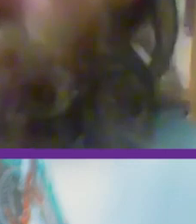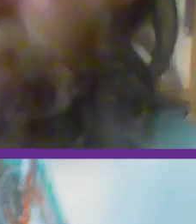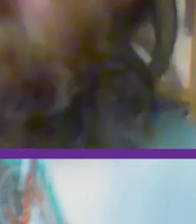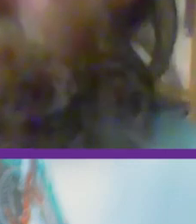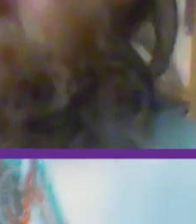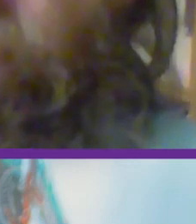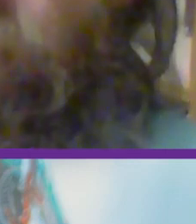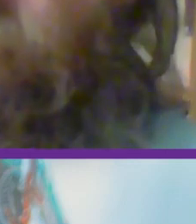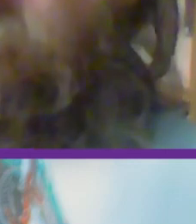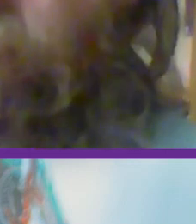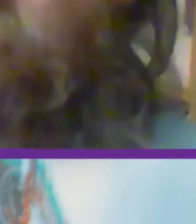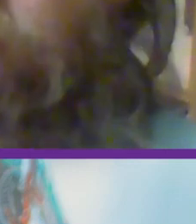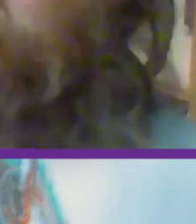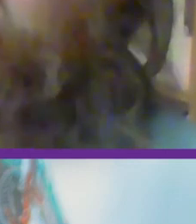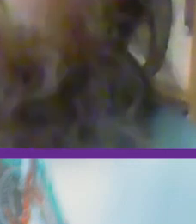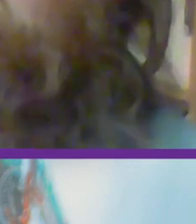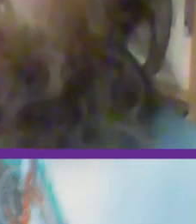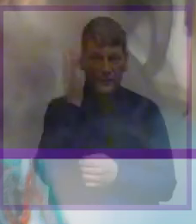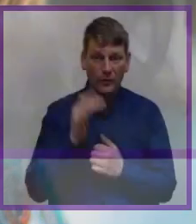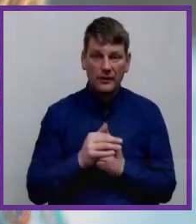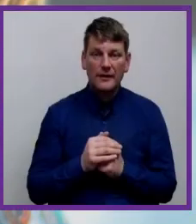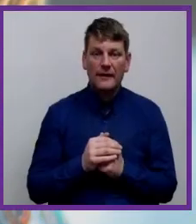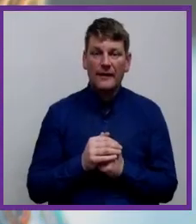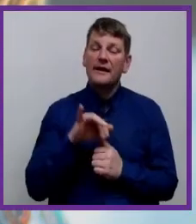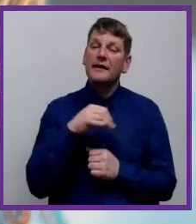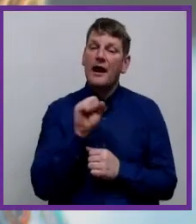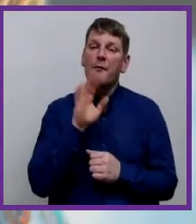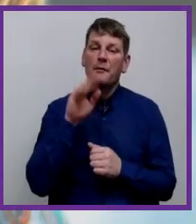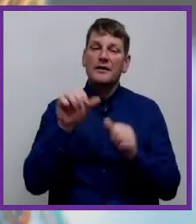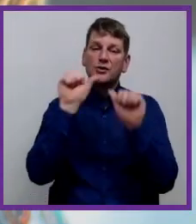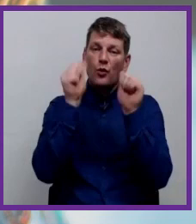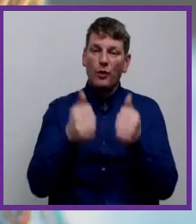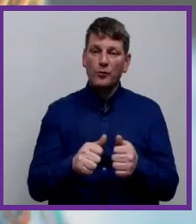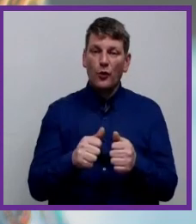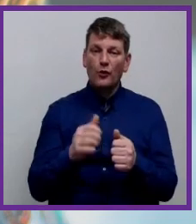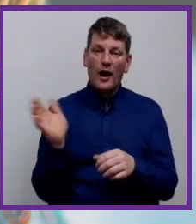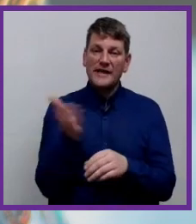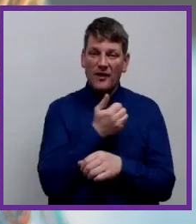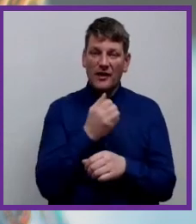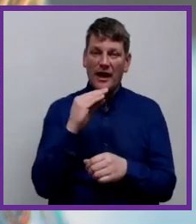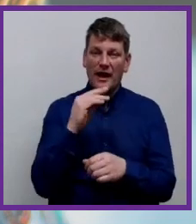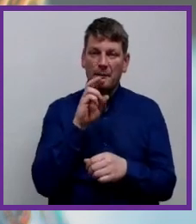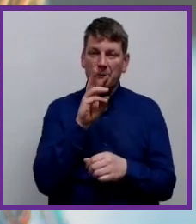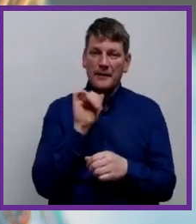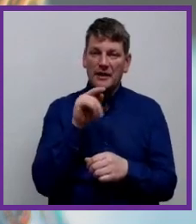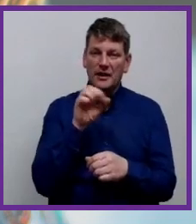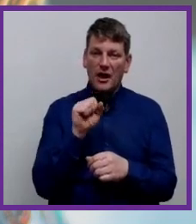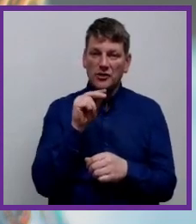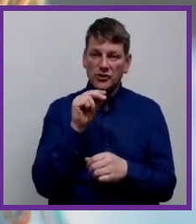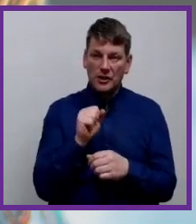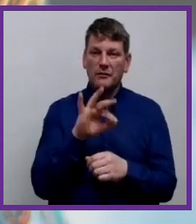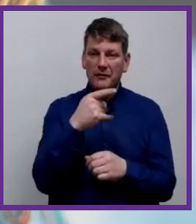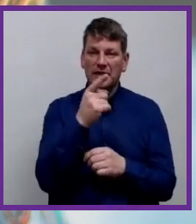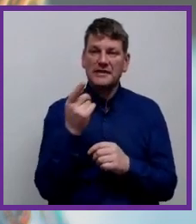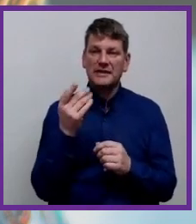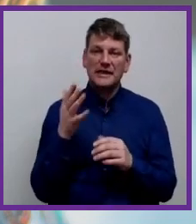Paldies, Māri, paldies par jūsu viedokli. Nu, jā, par to skulptūru aizvākšanu, tas drīzāk nevis augt un augt, bet Kristu un Kristus